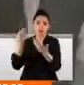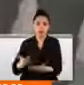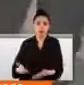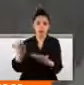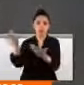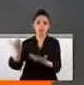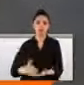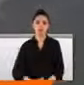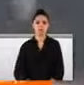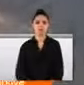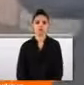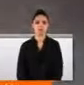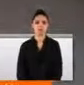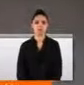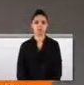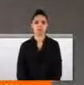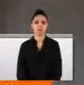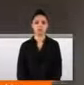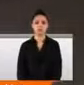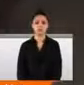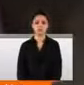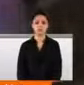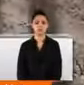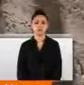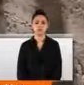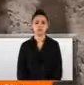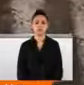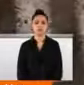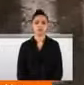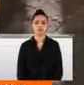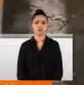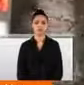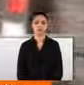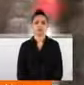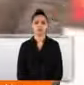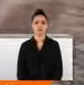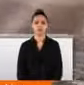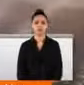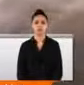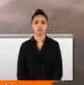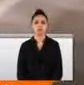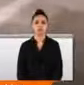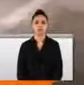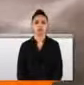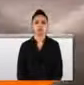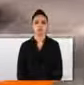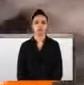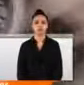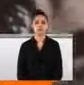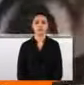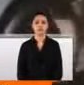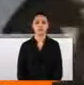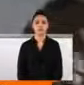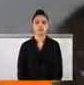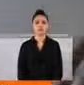Yok yok, ben konuşmuyorum. Oğlum polis. Ben konuştum senin oğlanla, gel. Hadi teyzem. Hadi teyze. Teyze bir tanıdık mı? Hastaneye bırakacak sen,